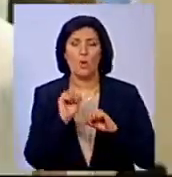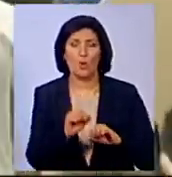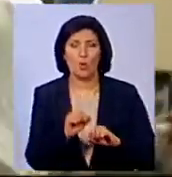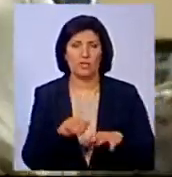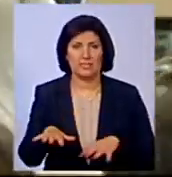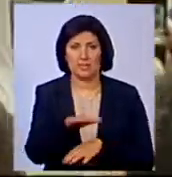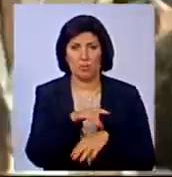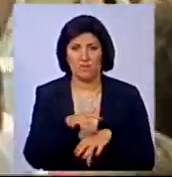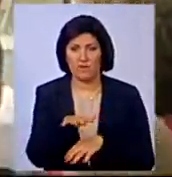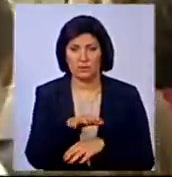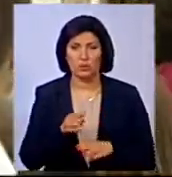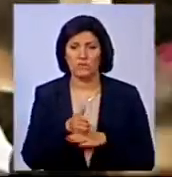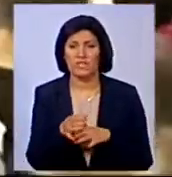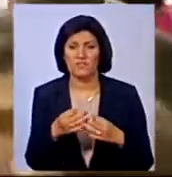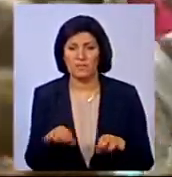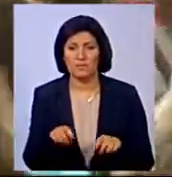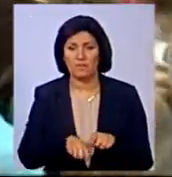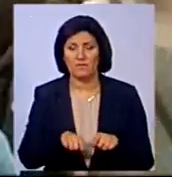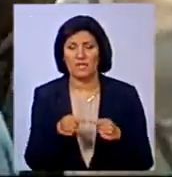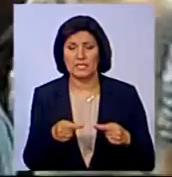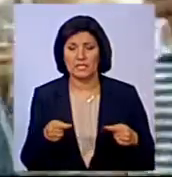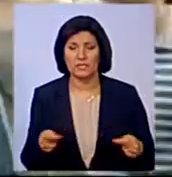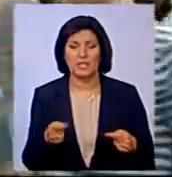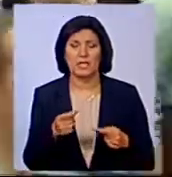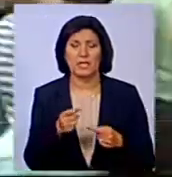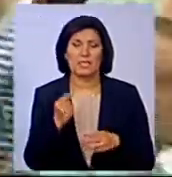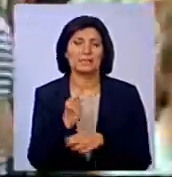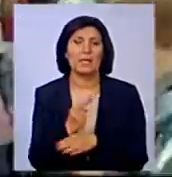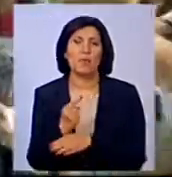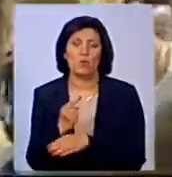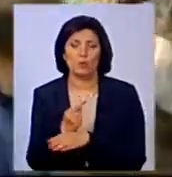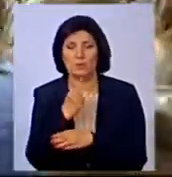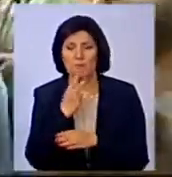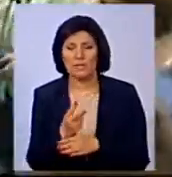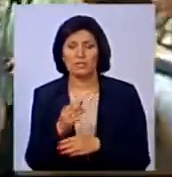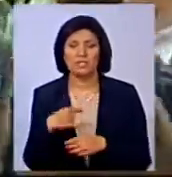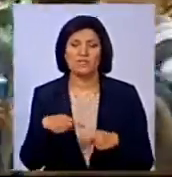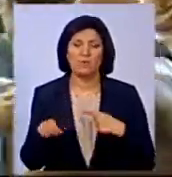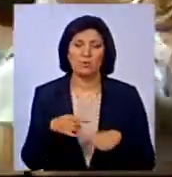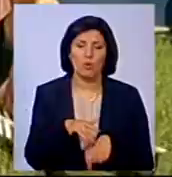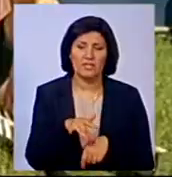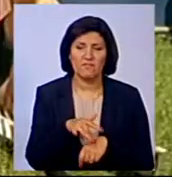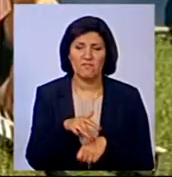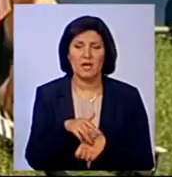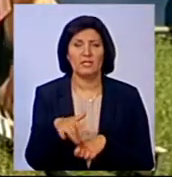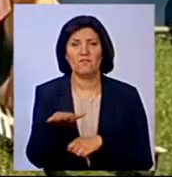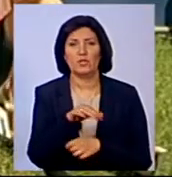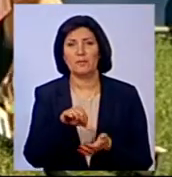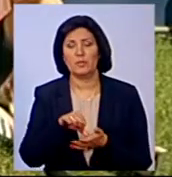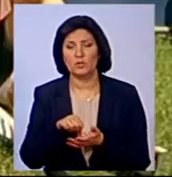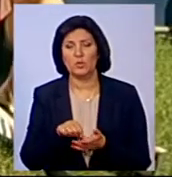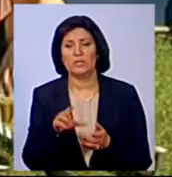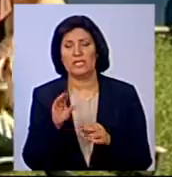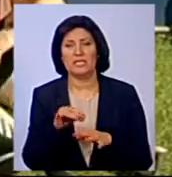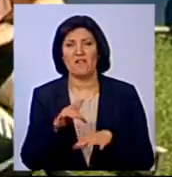фан-зони. Вхід вільний, але перевіряють речі на предмет забороненого. Бачили ми і футбольних фанів, вони присутні як і на